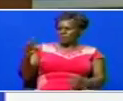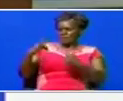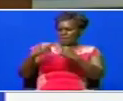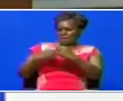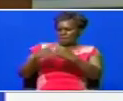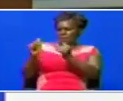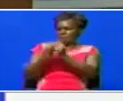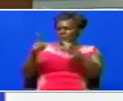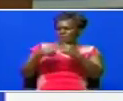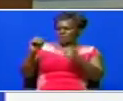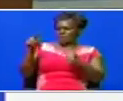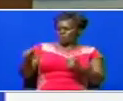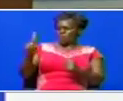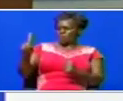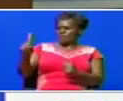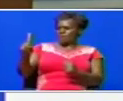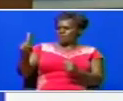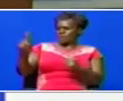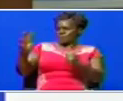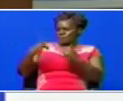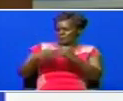817, 0.17%.